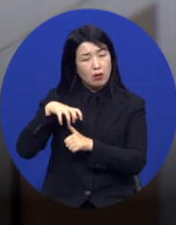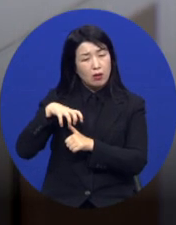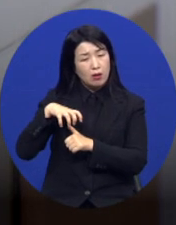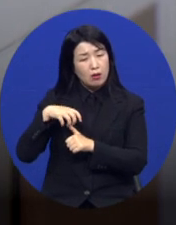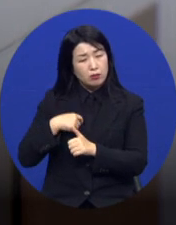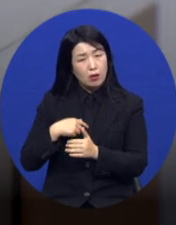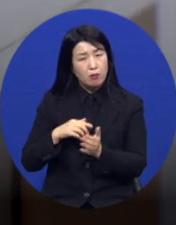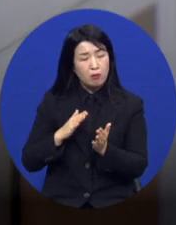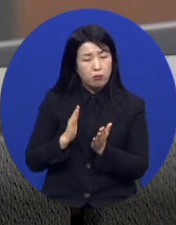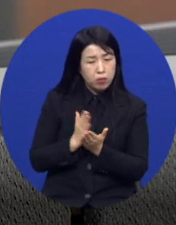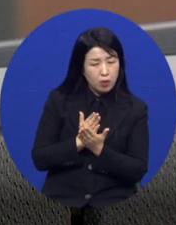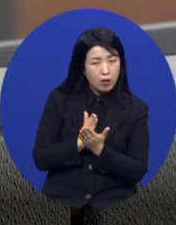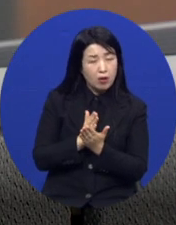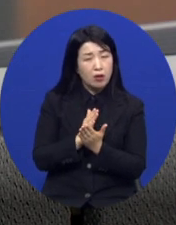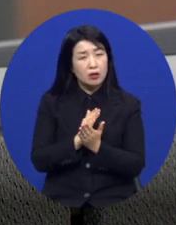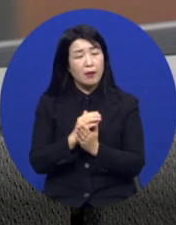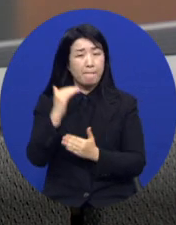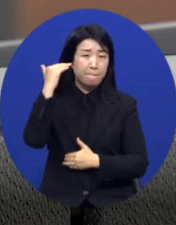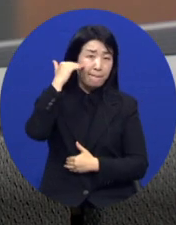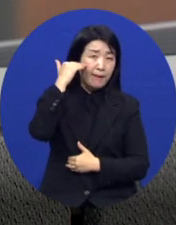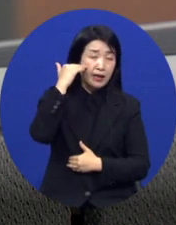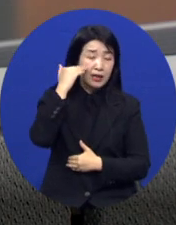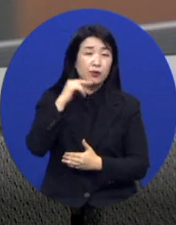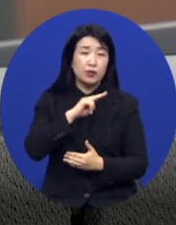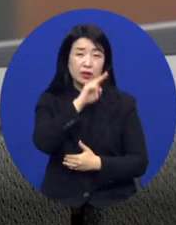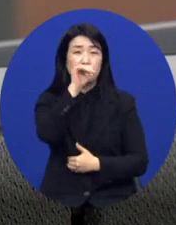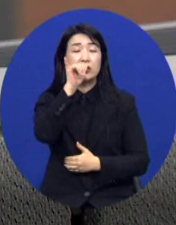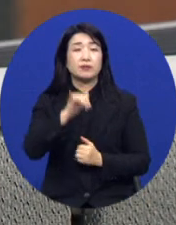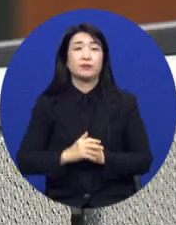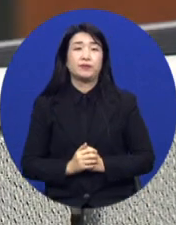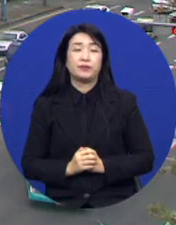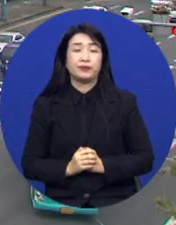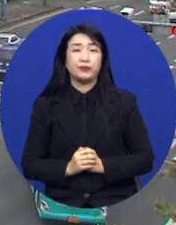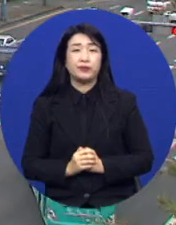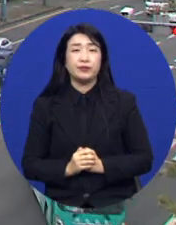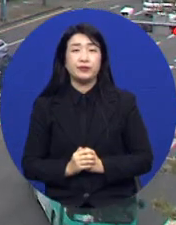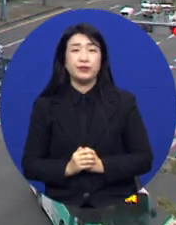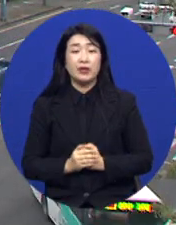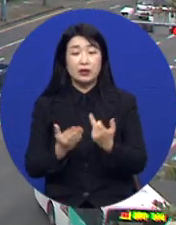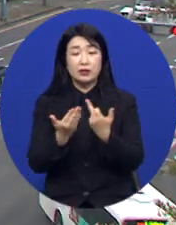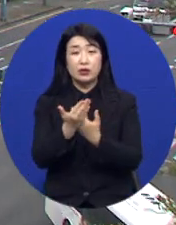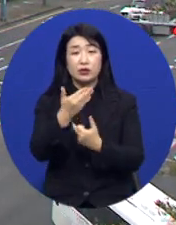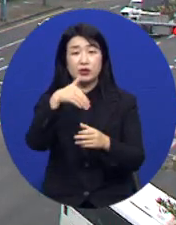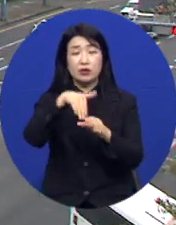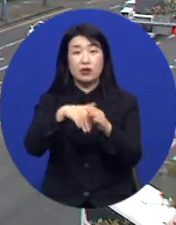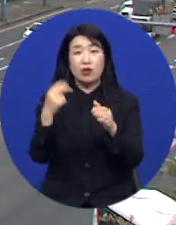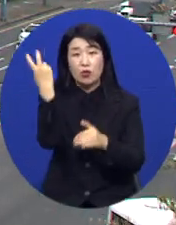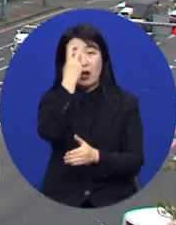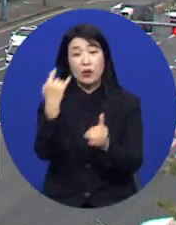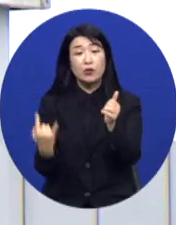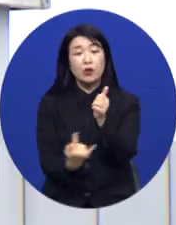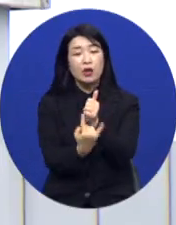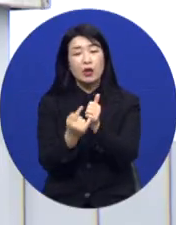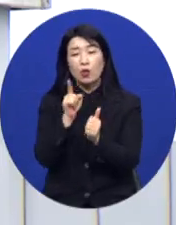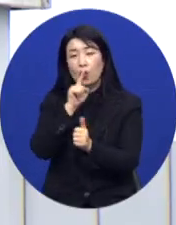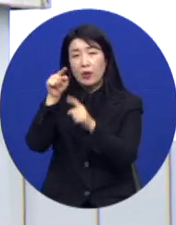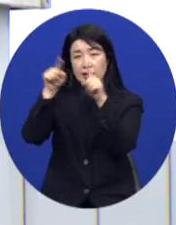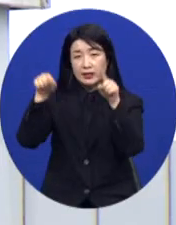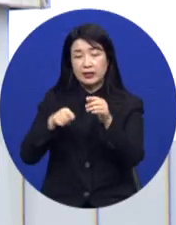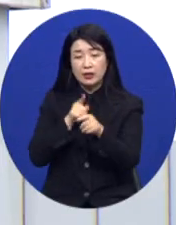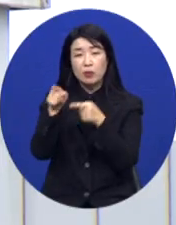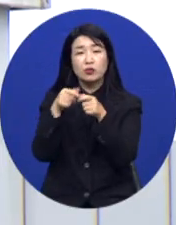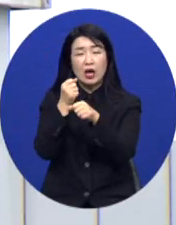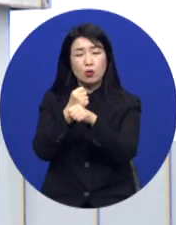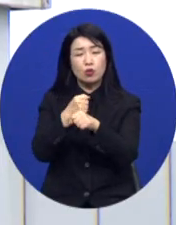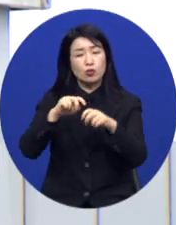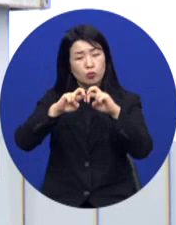의사에 의한 공정한 투표를 방해할 우려가 있기 때문입니다. 제주도 선관위는 고발장을 접수해 사실관계를